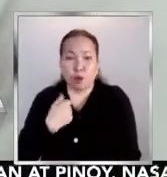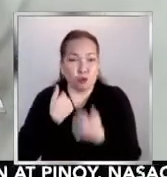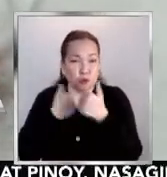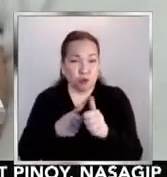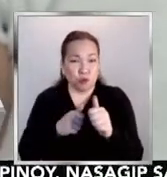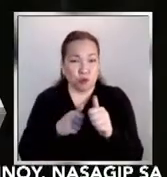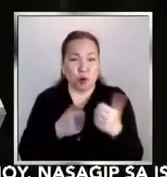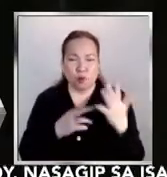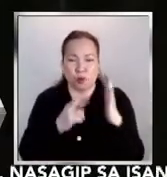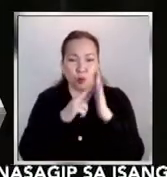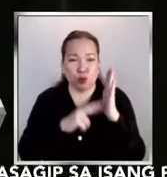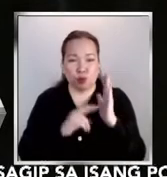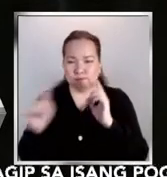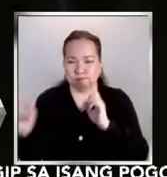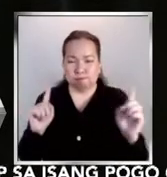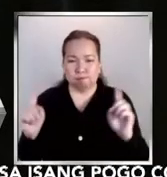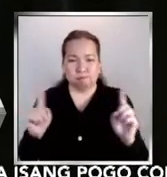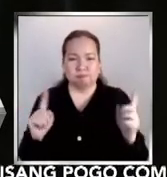standards.